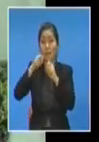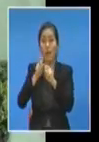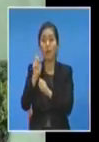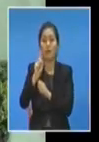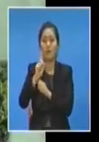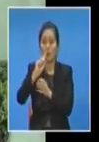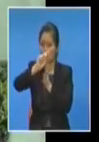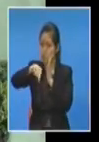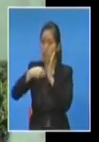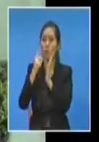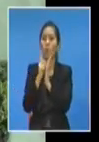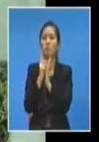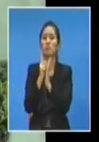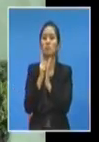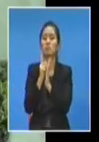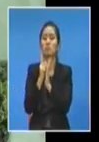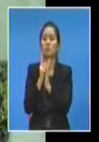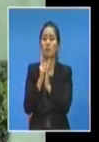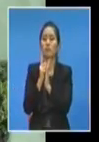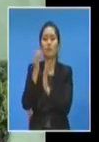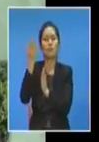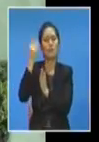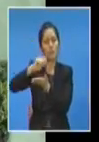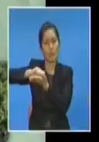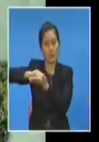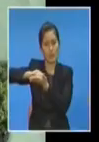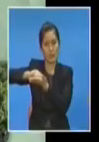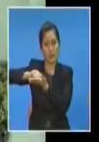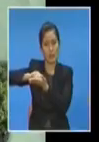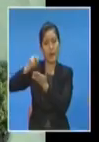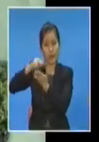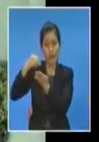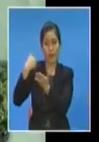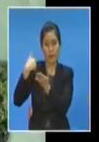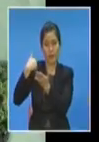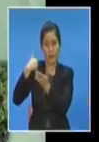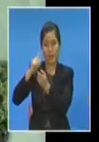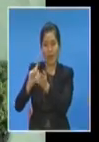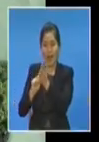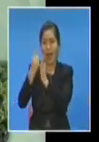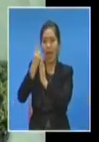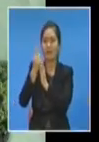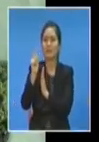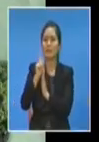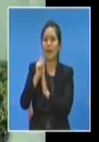ภูเก็ตขึ้นที่ไหนก่อนทราบไหมครับเรื่องนี้ผมเขียนบทความมาขึ้นที่ป่าตองครับ